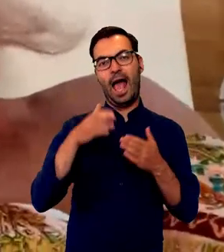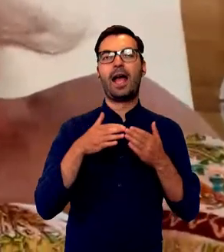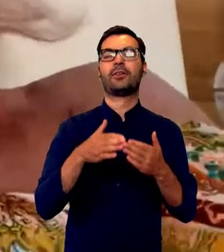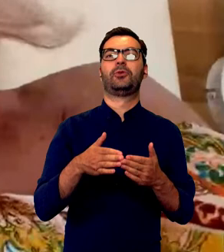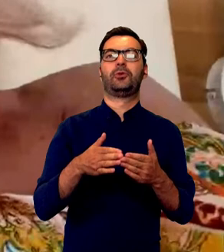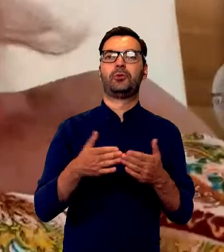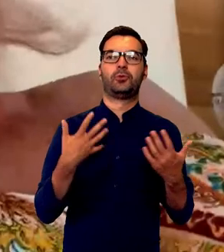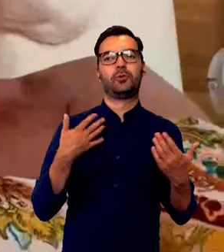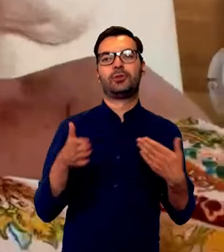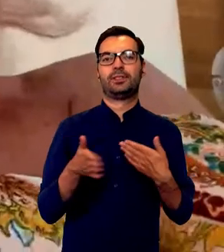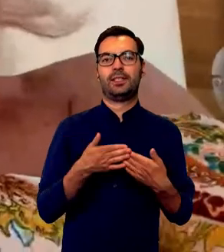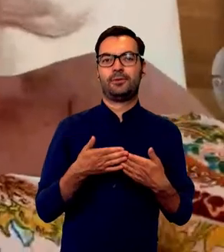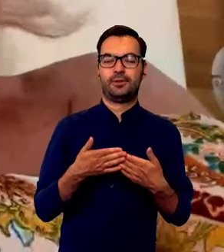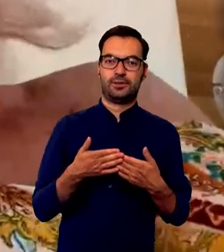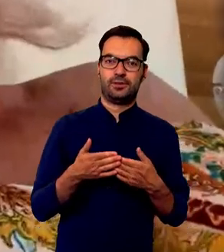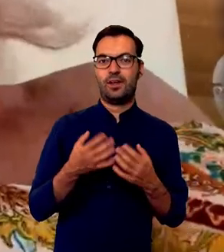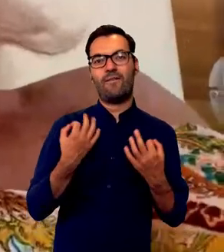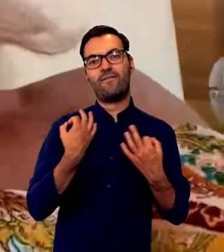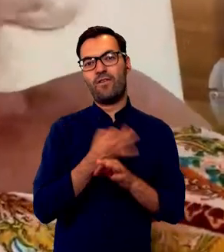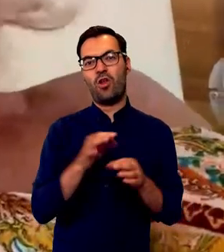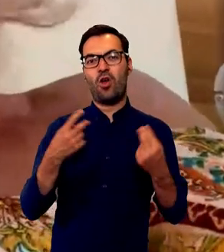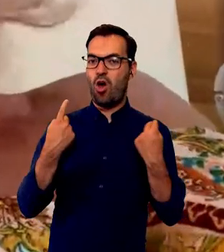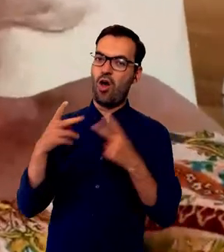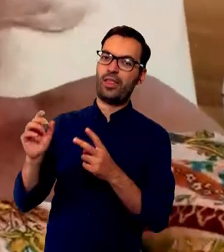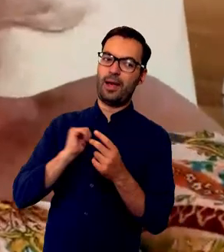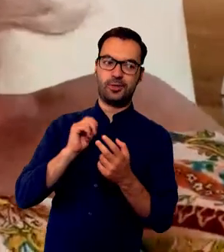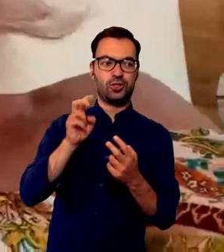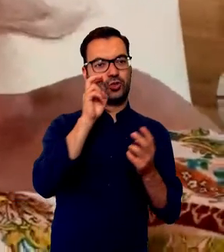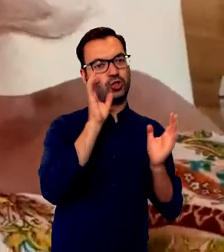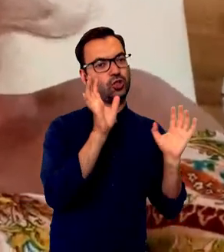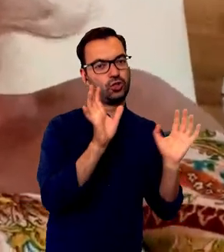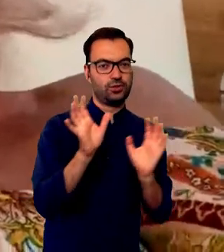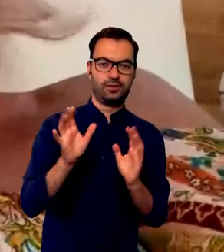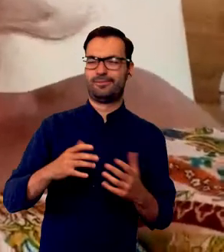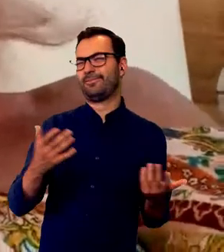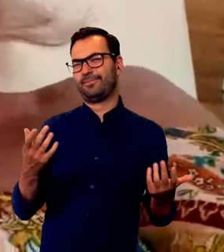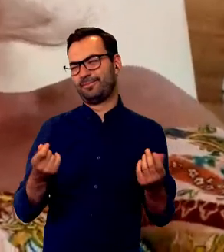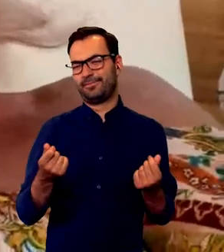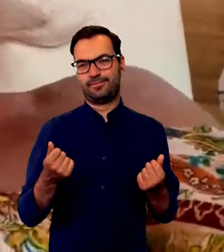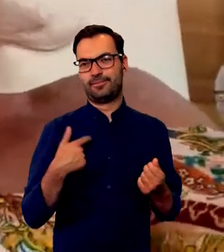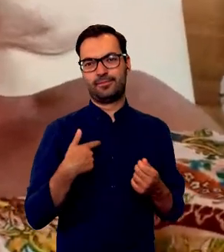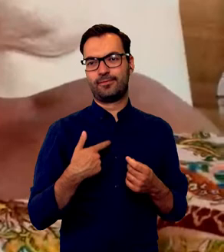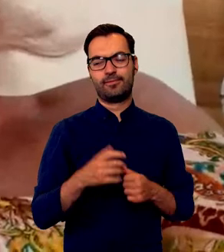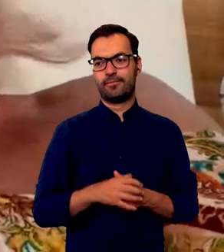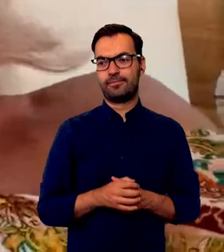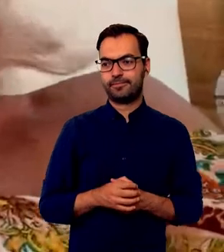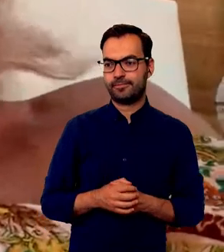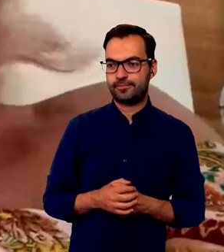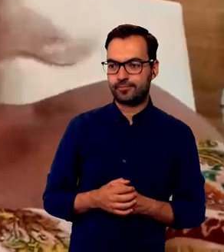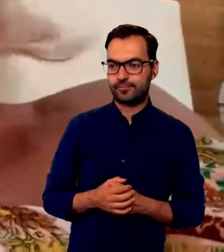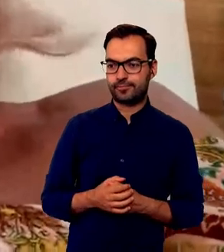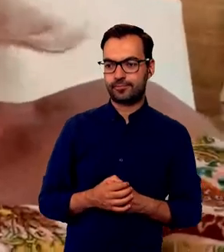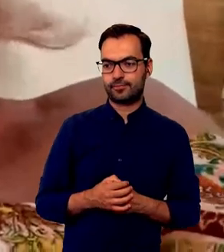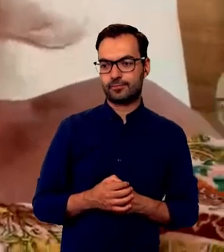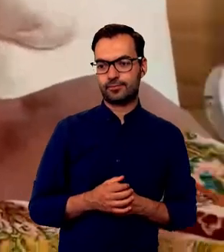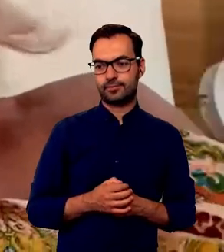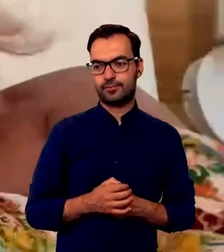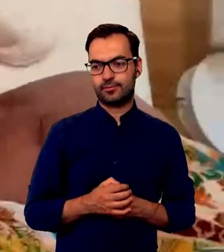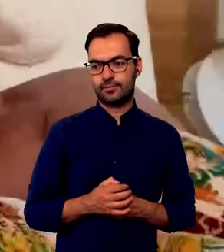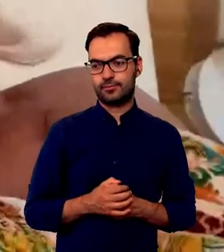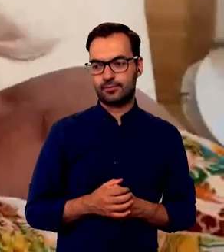zamykać go w jachcie za cenę wolności i pozbycia się tych swoich marzeń. Ja jestem osobą